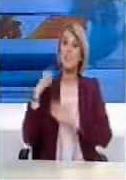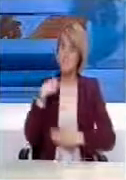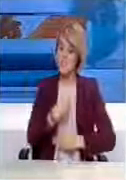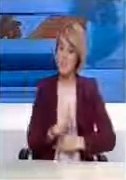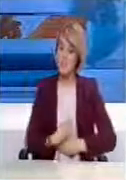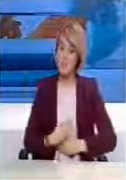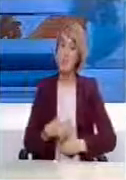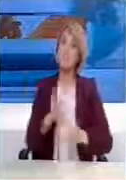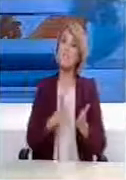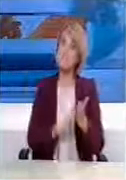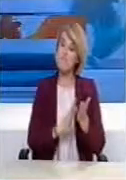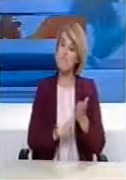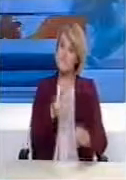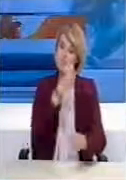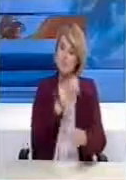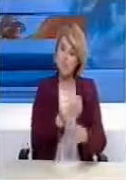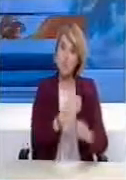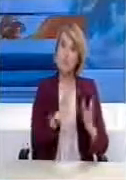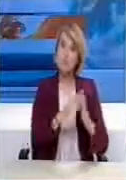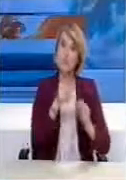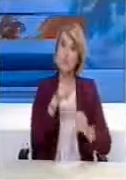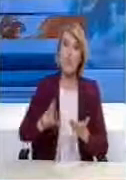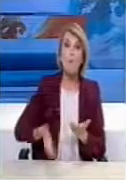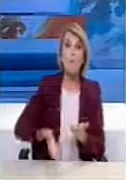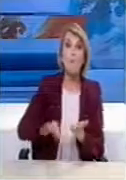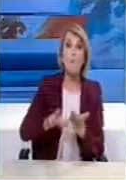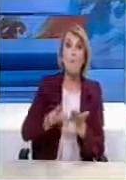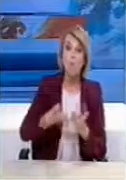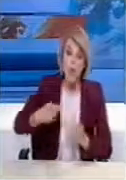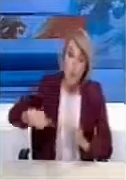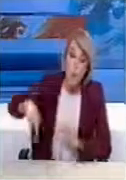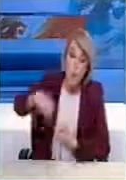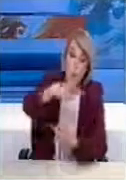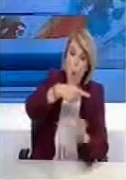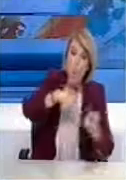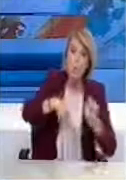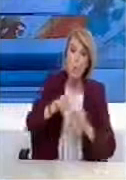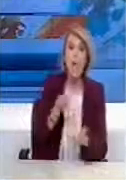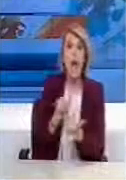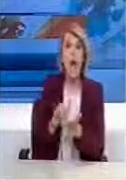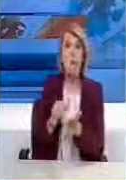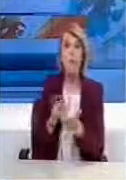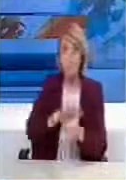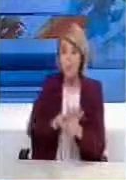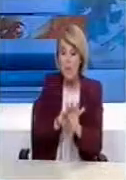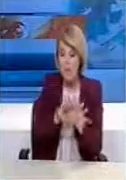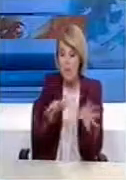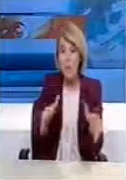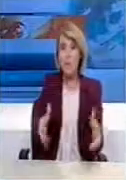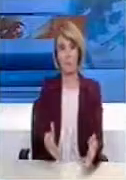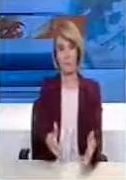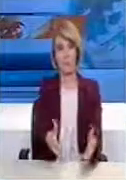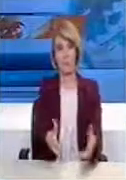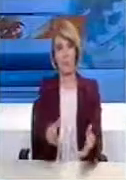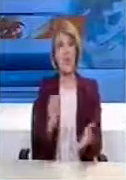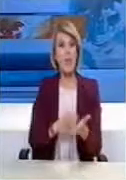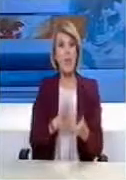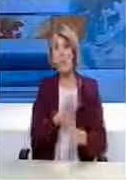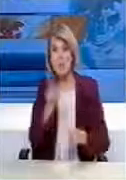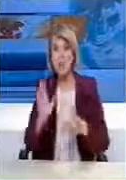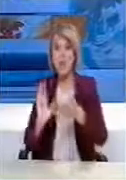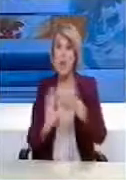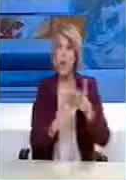αυτή την υπεύθυνη στάση που θα βοηθήσει όλους μας να αποφύγουμε επιδημίες σε αυτόν τον ευάλωτο πληθυσμό, αλλά και περαιτέρω κύκλους των επιδημιών